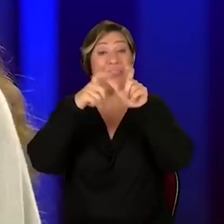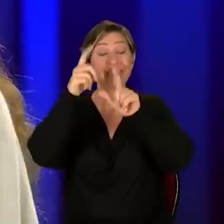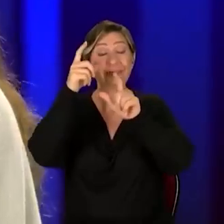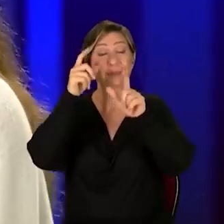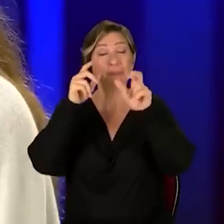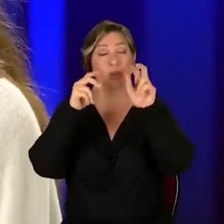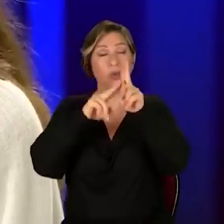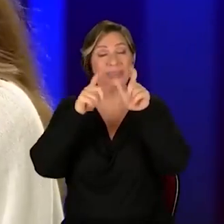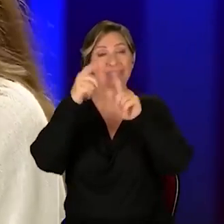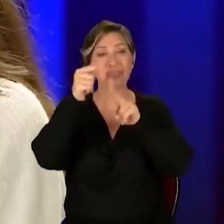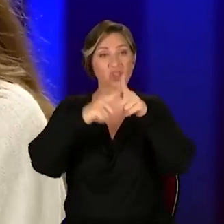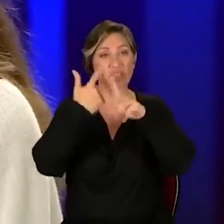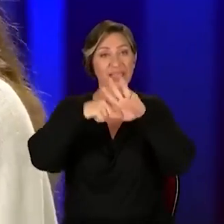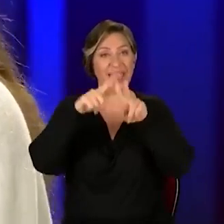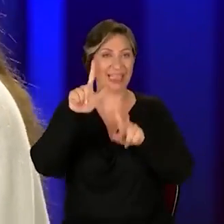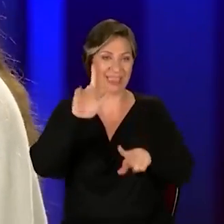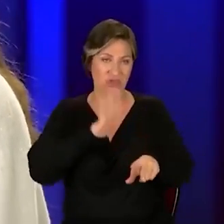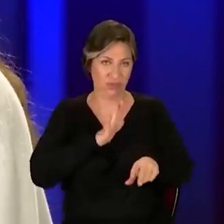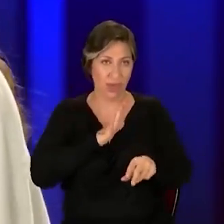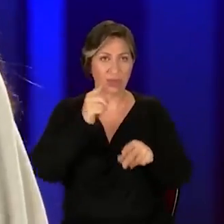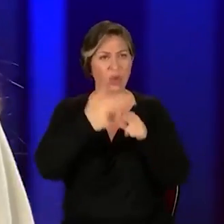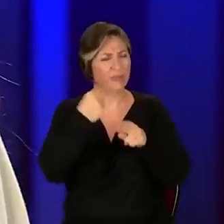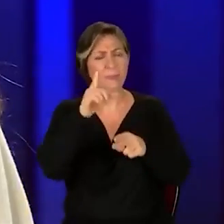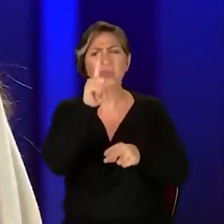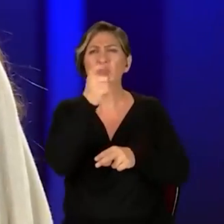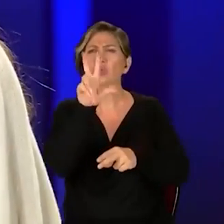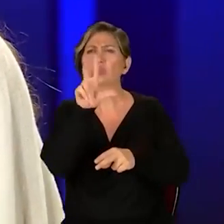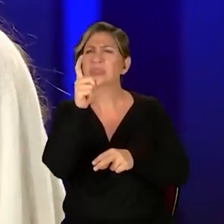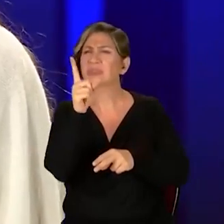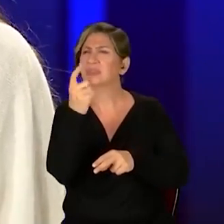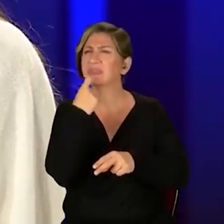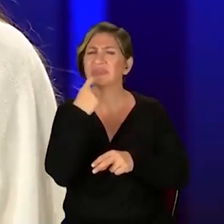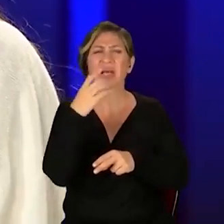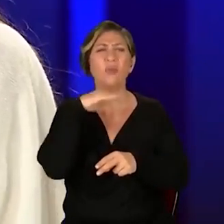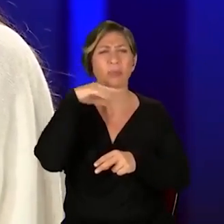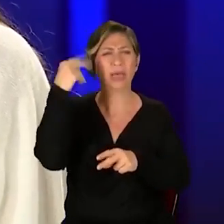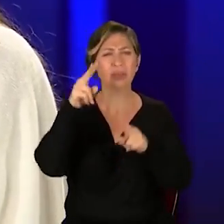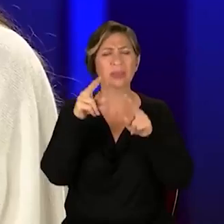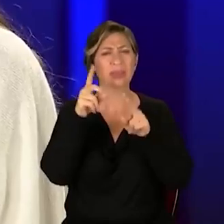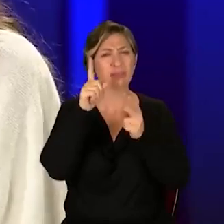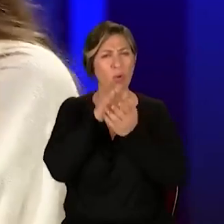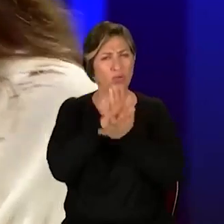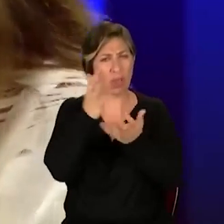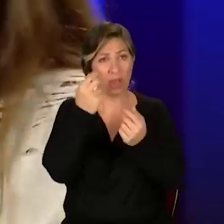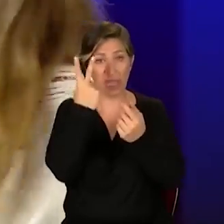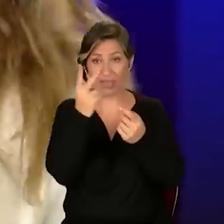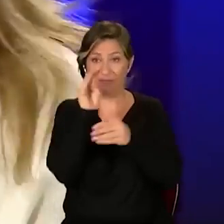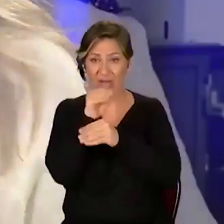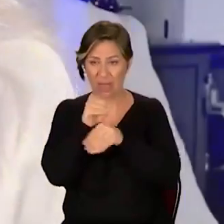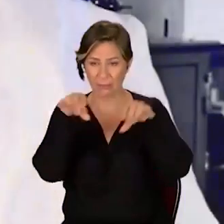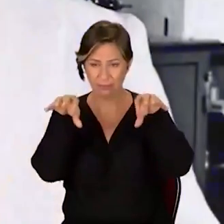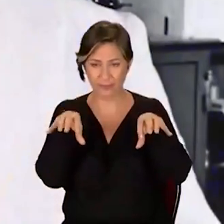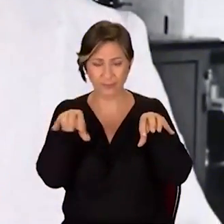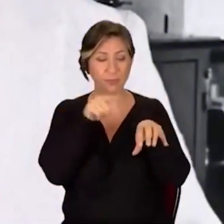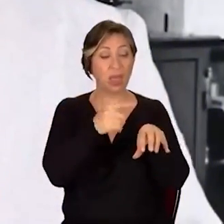orada hastalık ürüyor. Bunun en güzel örneği siz de verdiniz. Yine 1931'de Otto Warburg Nobel Prize ödülünü alıyor. İki fareyi alıyor.